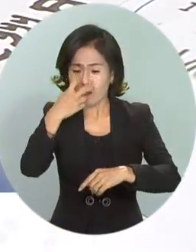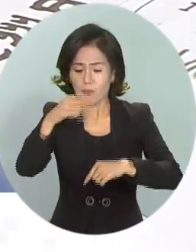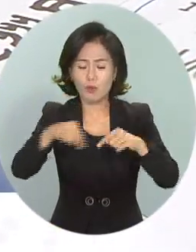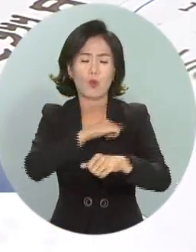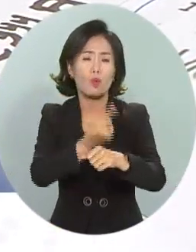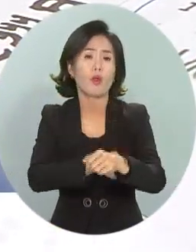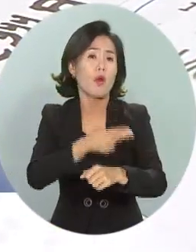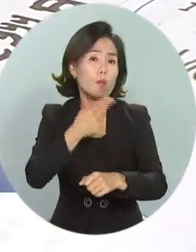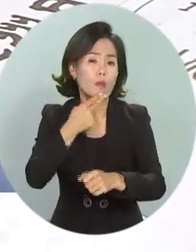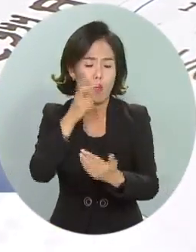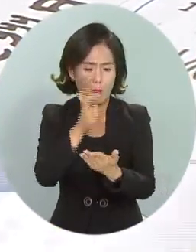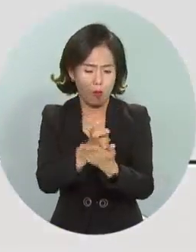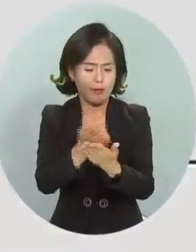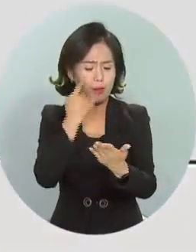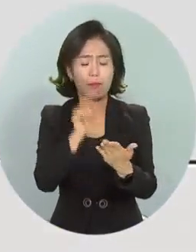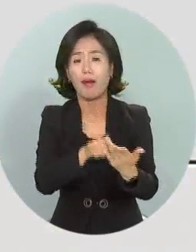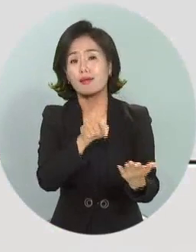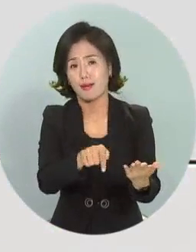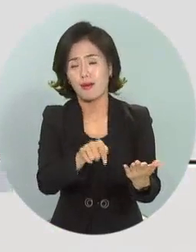없음을 법에서 저가